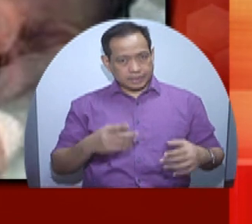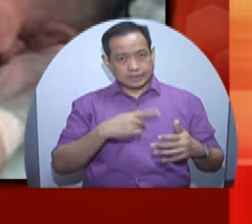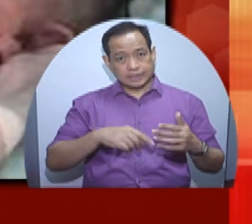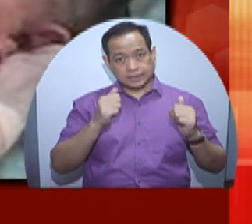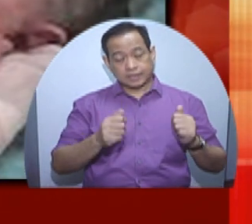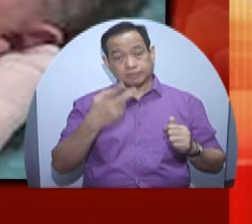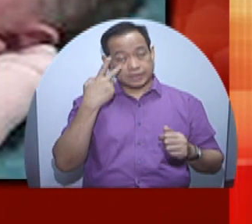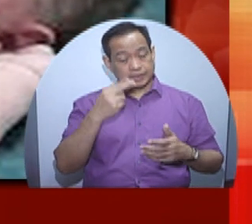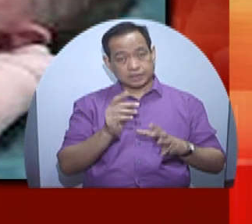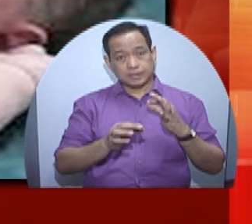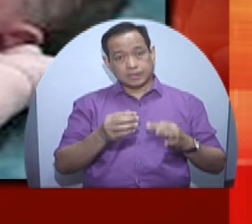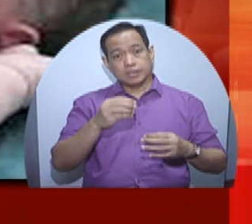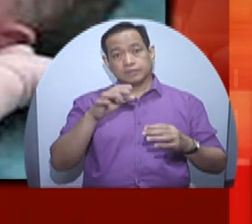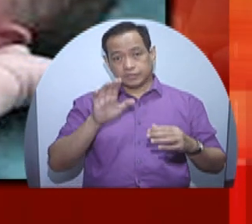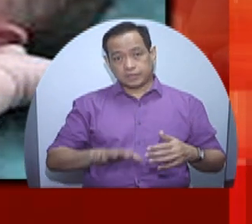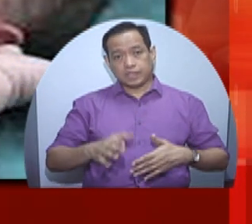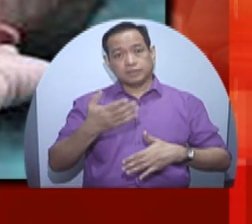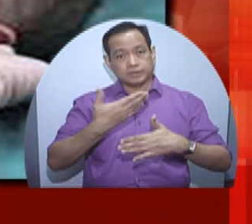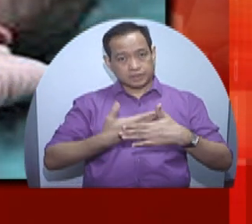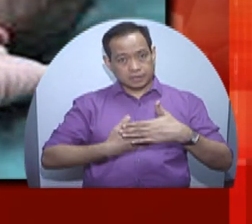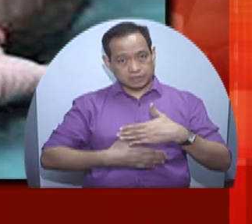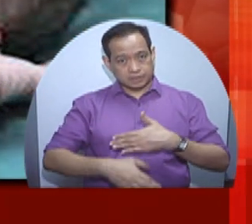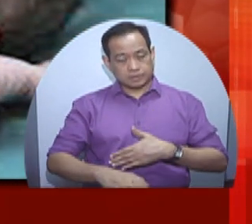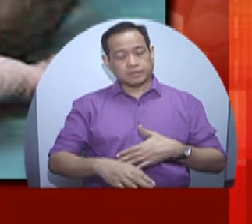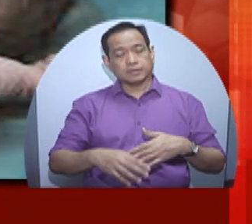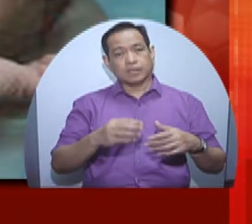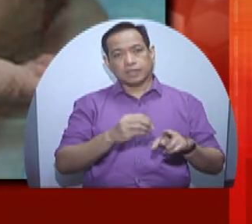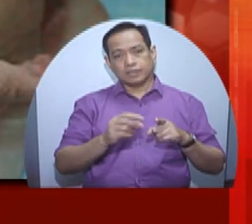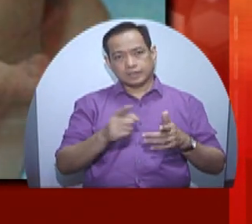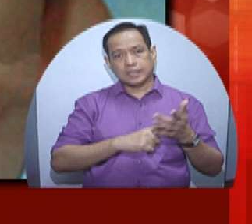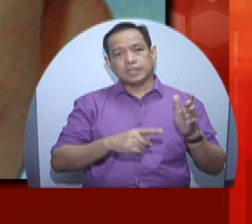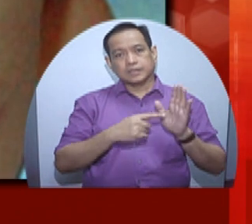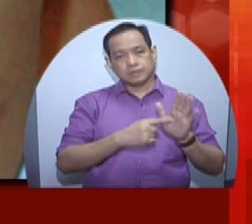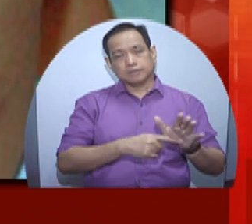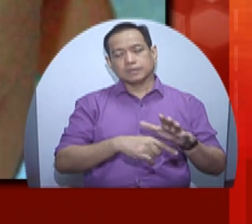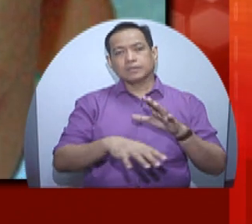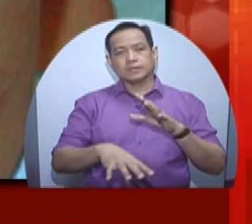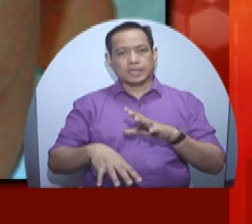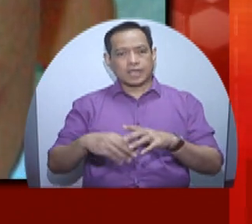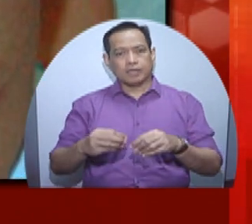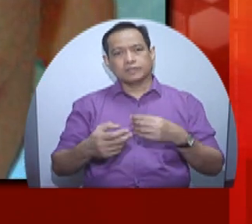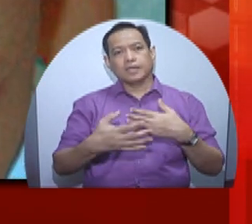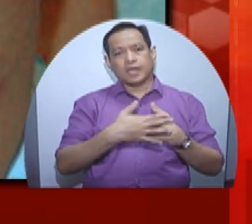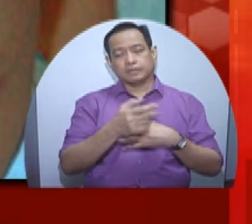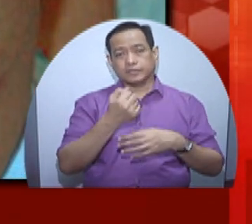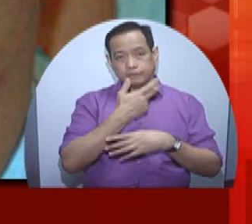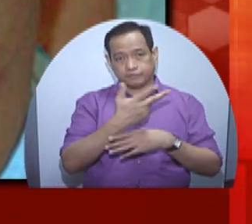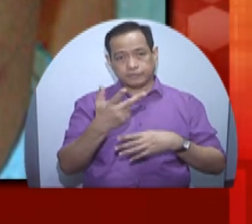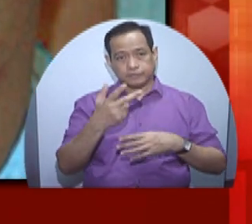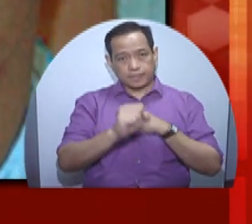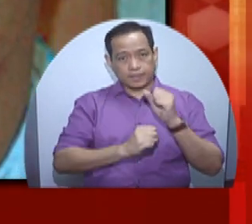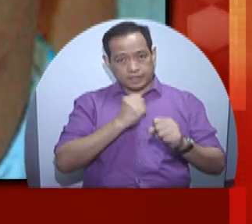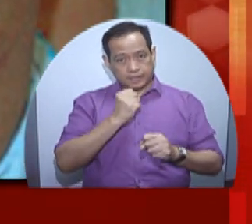katawan. Maaari makita ito kaagad pag ipinapanganak ang bata, ngunit maaari din lumabas ang mga sintomas ito pagkalipas